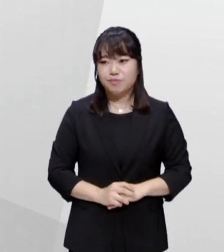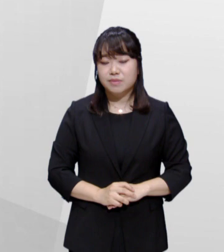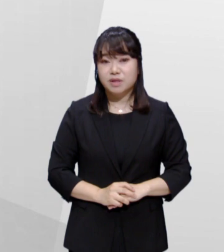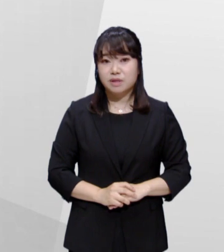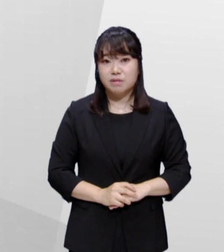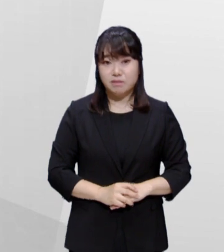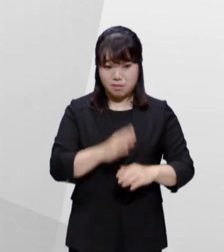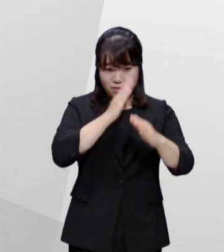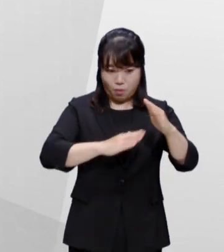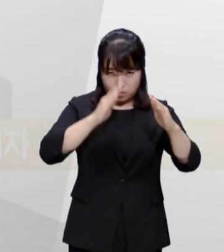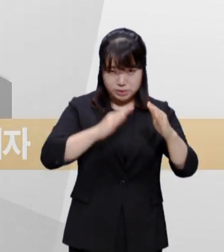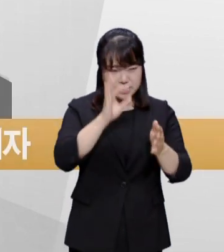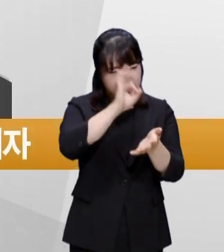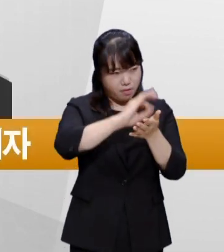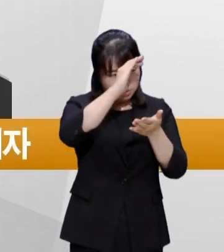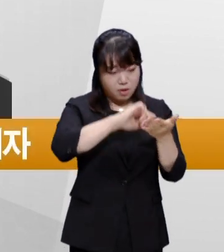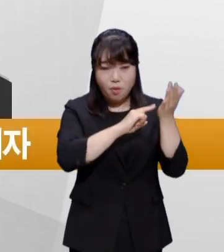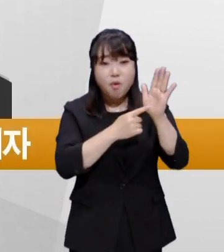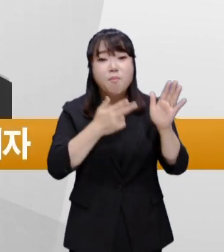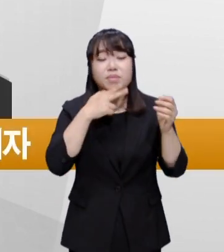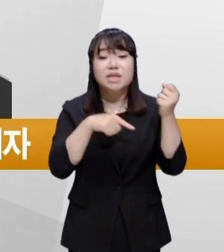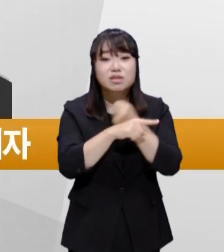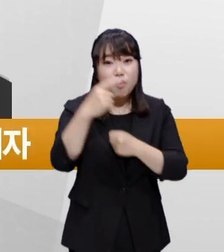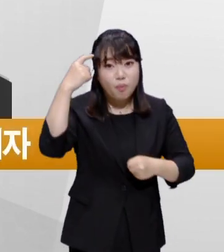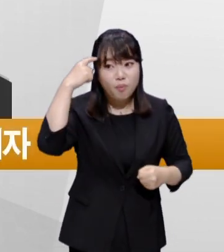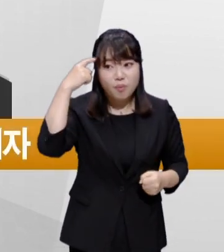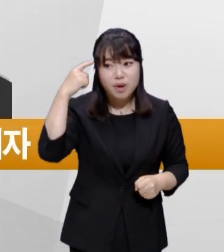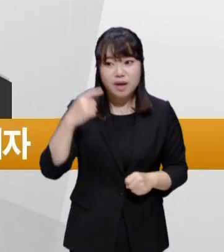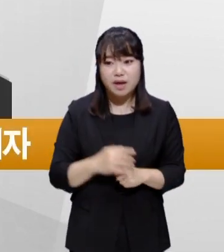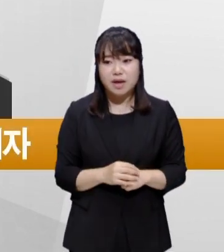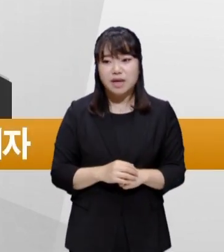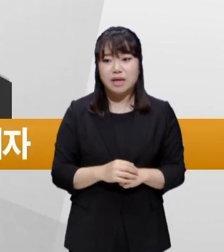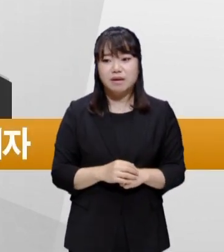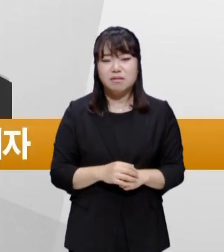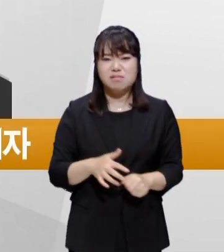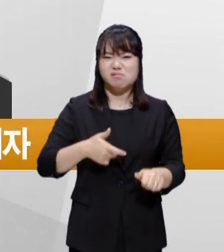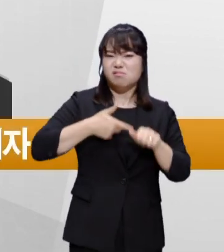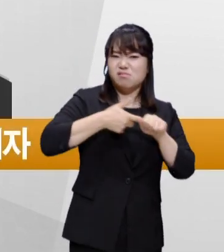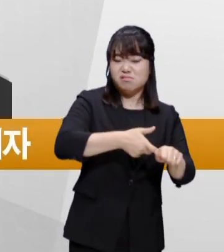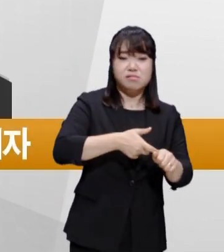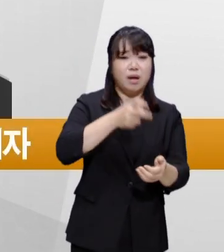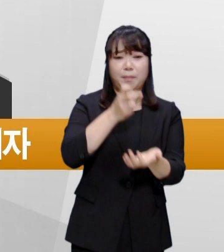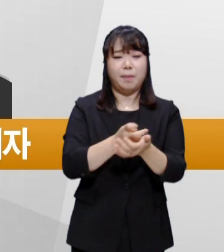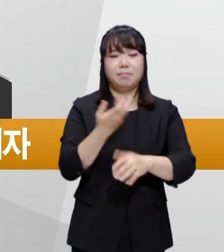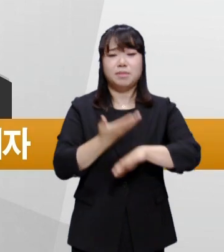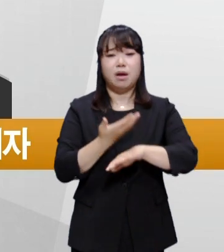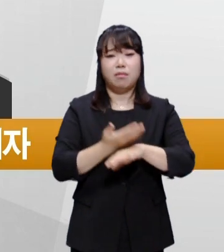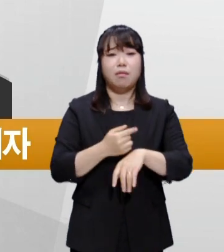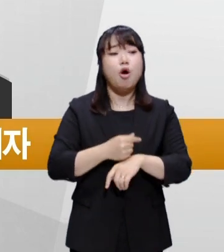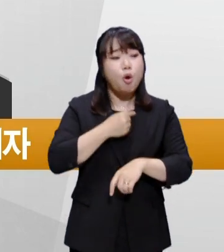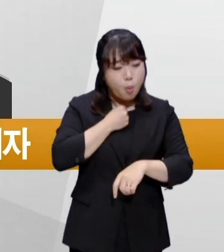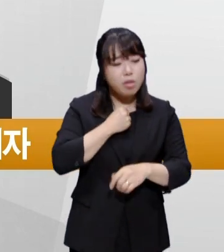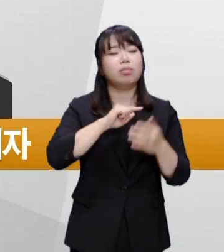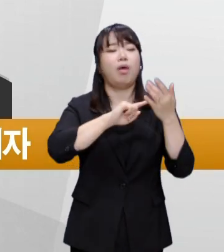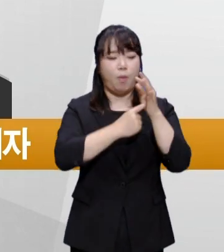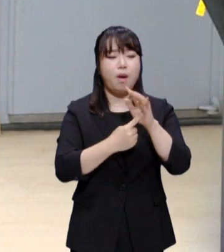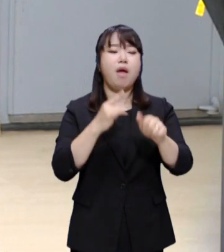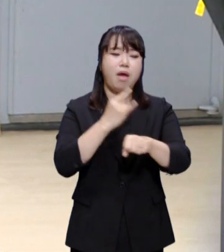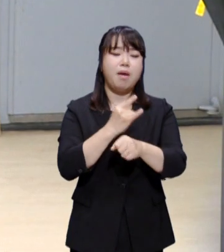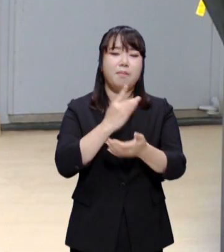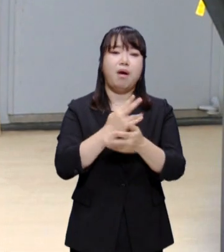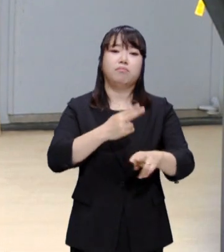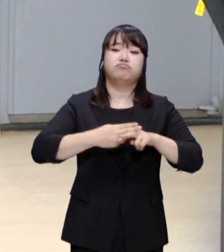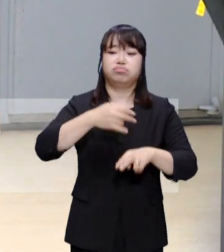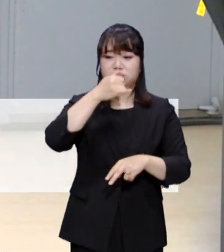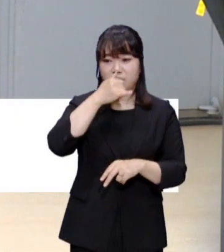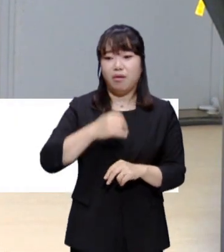누리집을 통해 공개하지 않는 이유로 해당 기초의회들은 강제 사항이 아니라는 점을 주로 들었습니다.